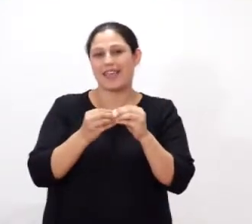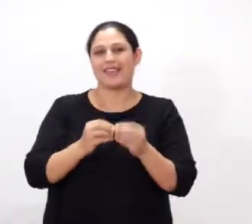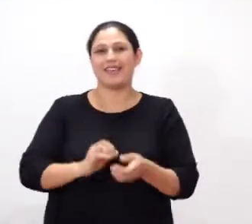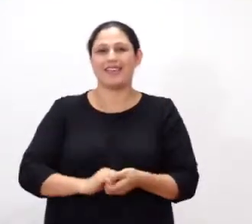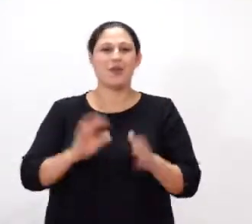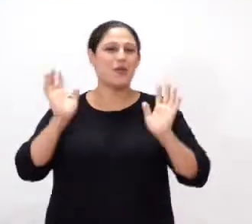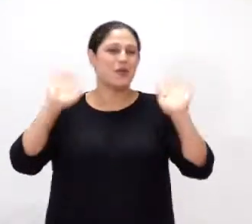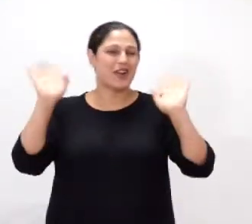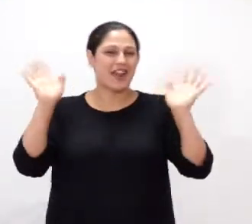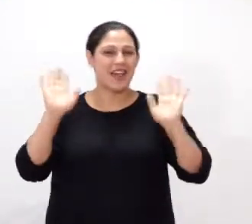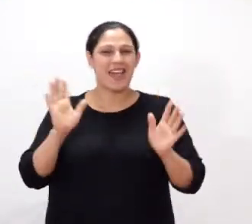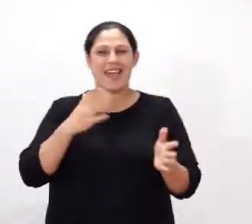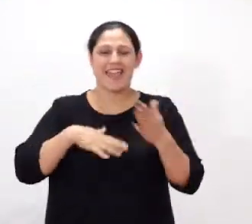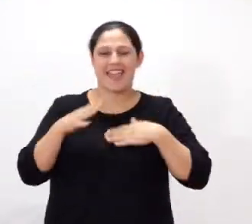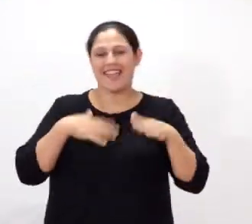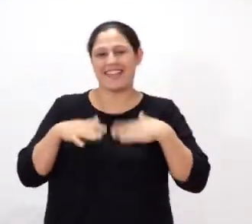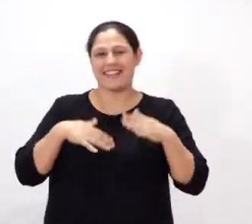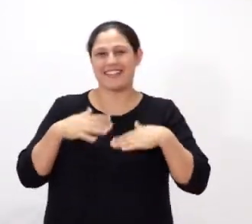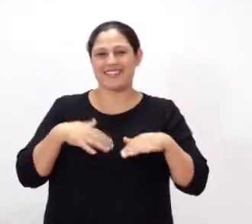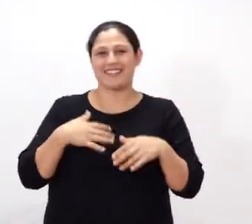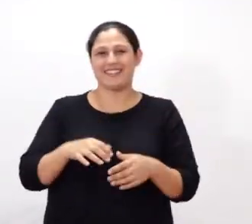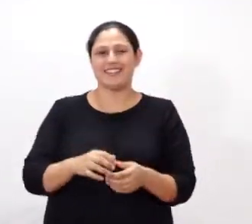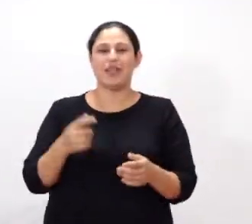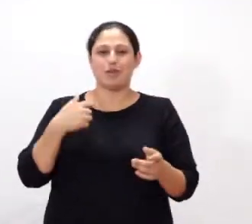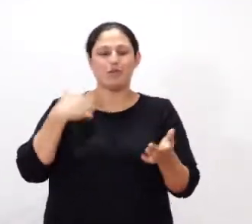1, 2, 3, 4, 5, 6, 7, 8, 9, 10 اورا ما